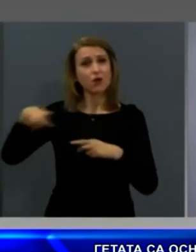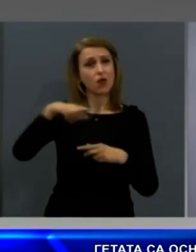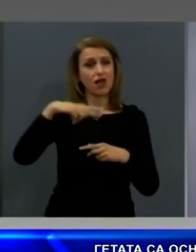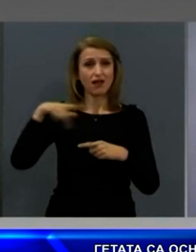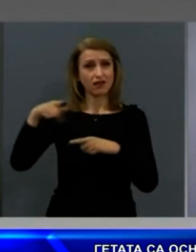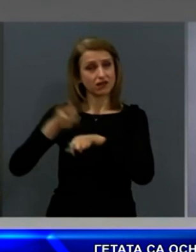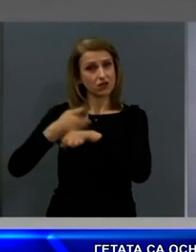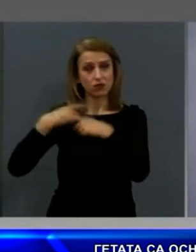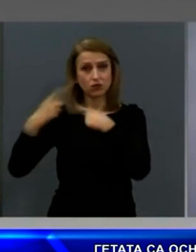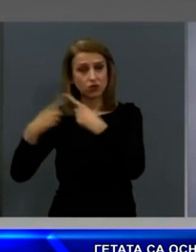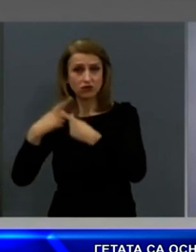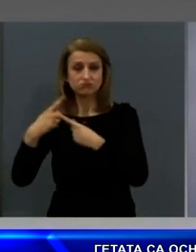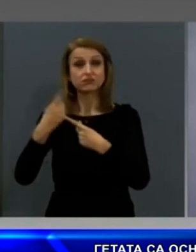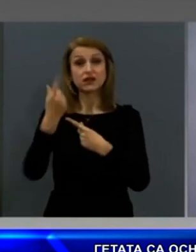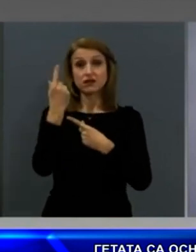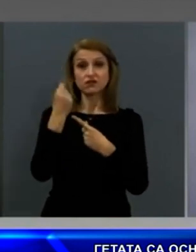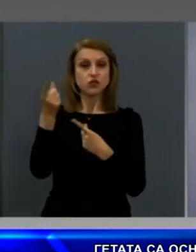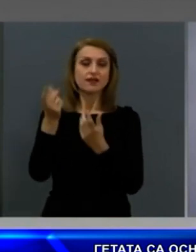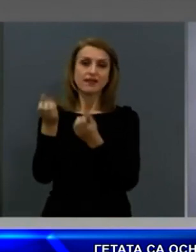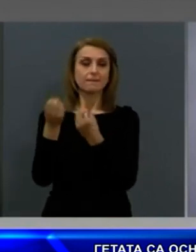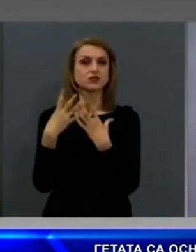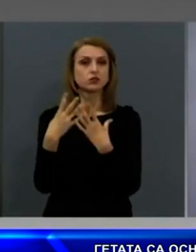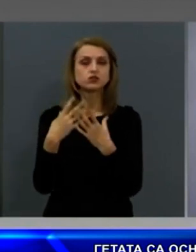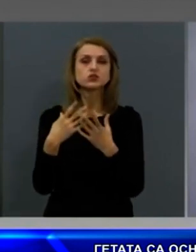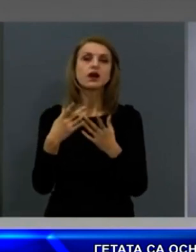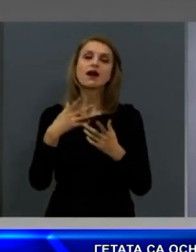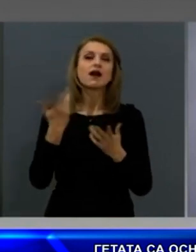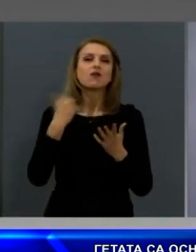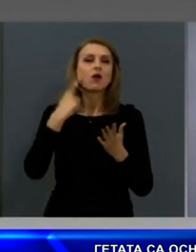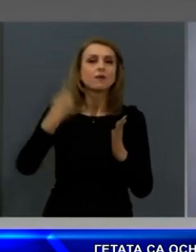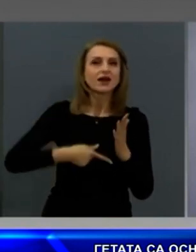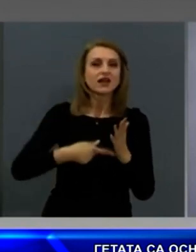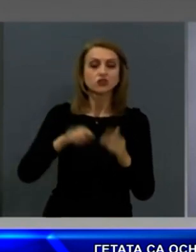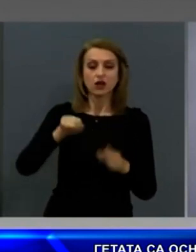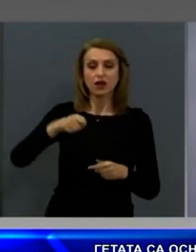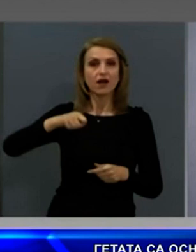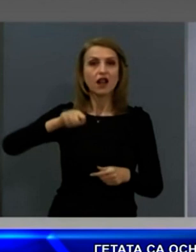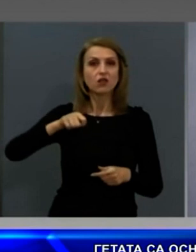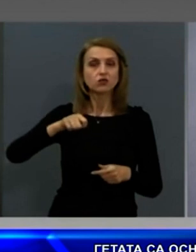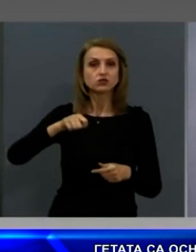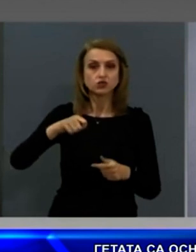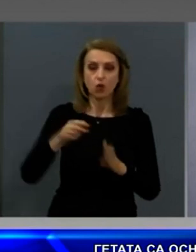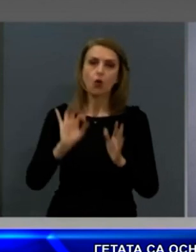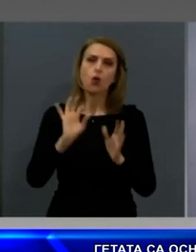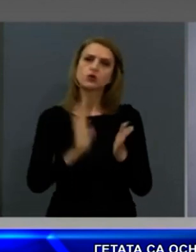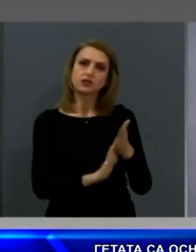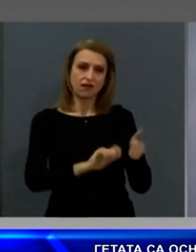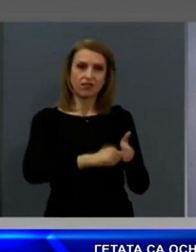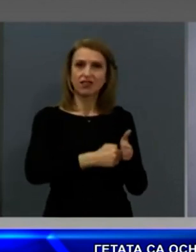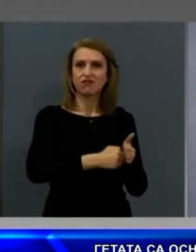вчера съобщиха каква е грешката. оставени са ключовете на вратата от вътрешната страна.